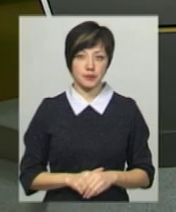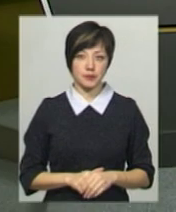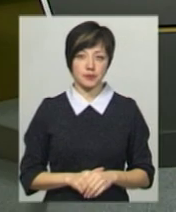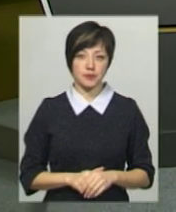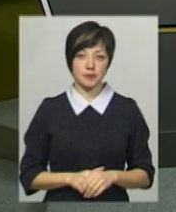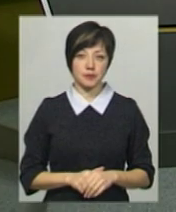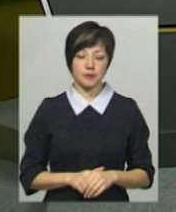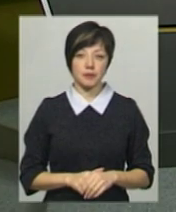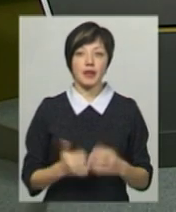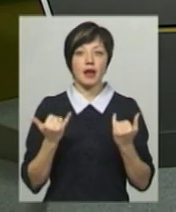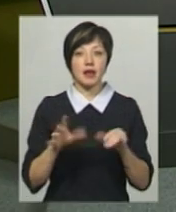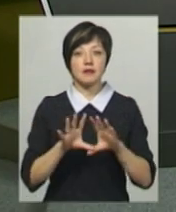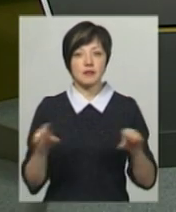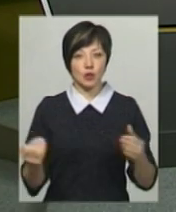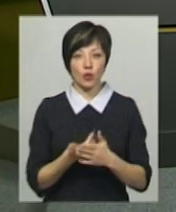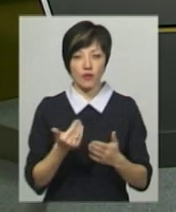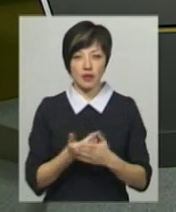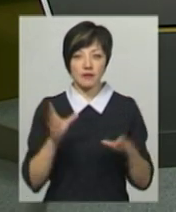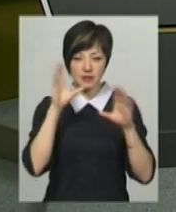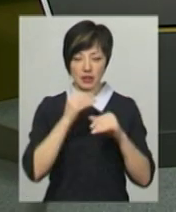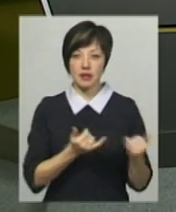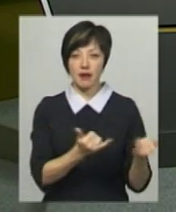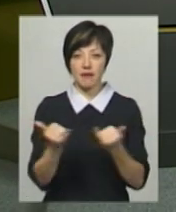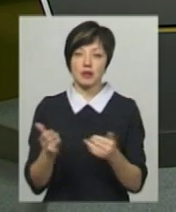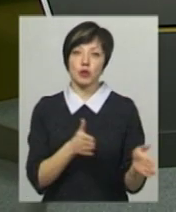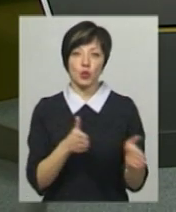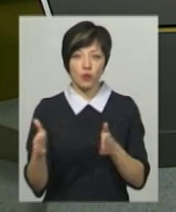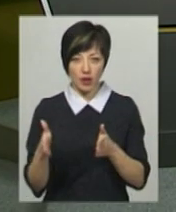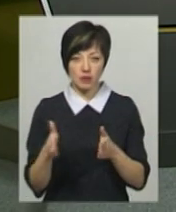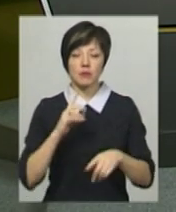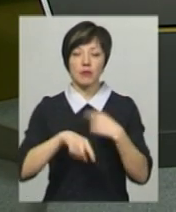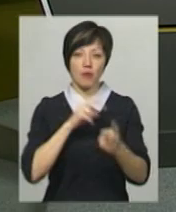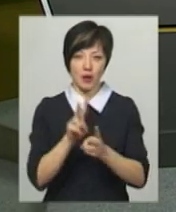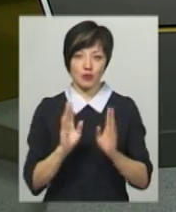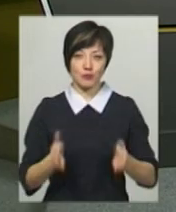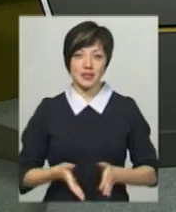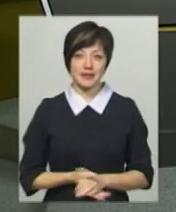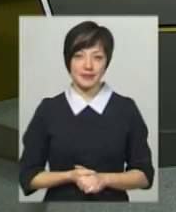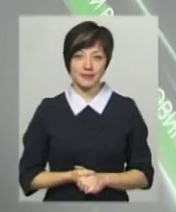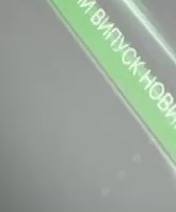Наразі це всі новини, які ми встигли для вас підготувати. Побачимось!